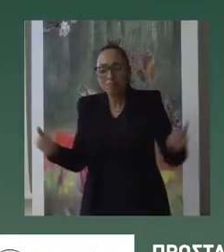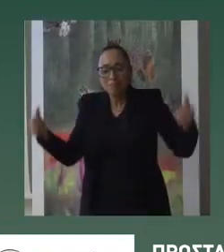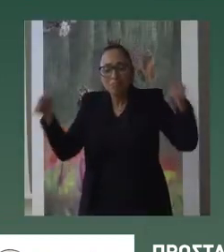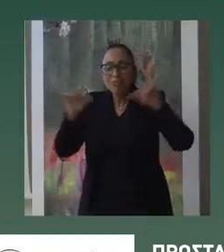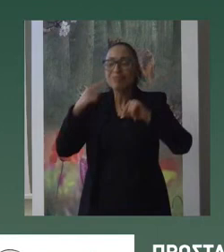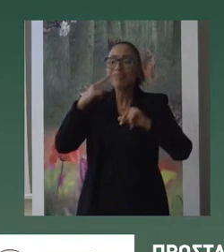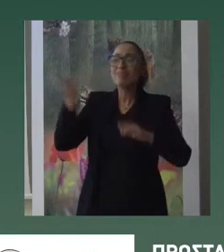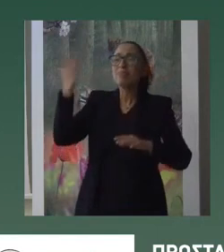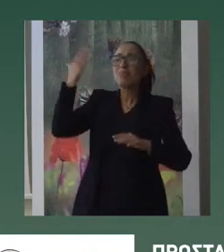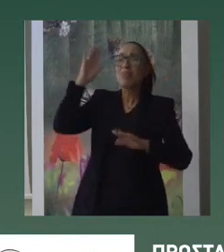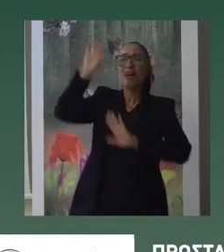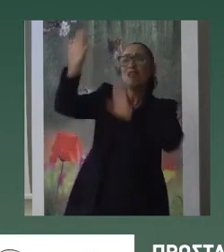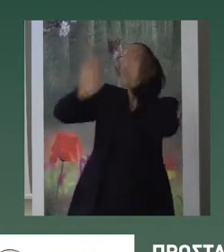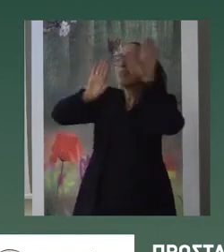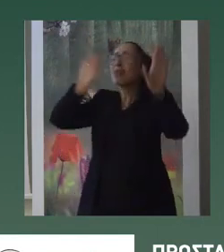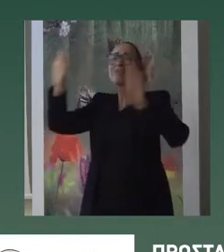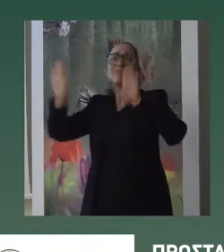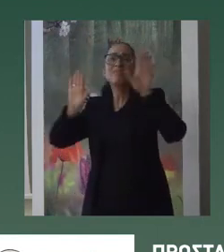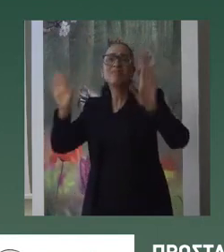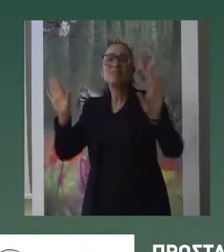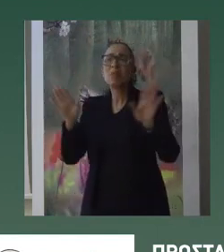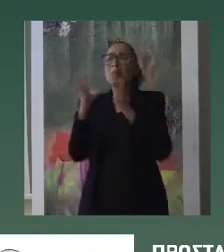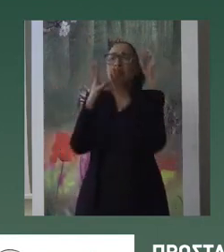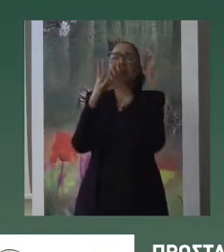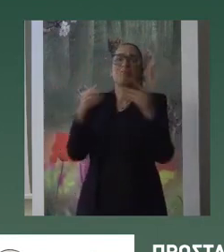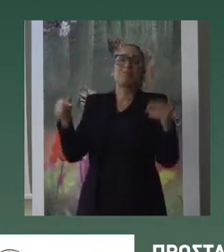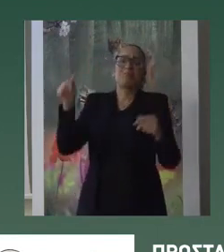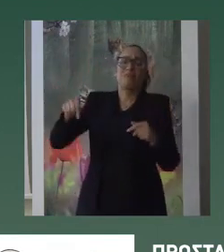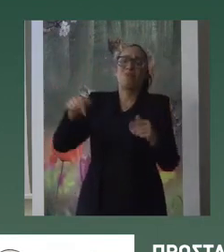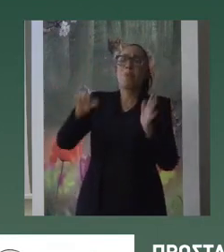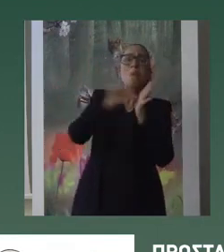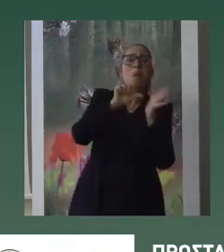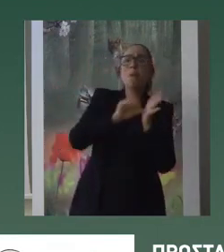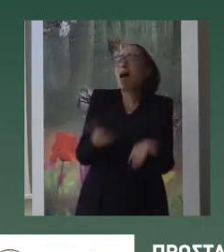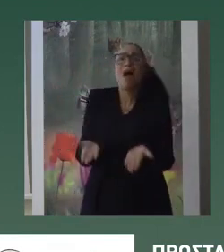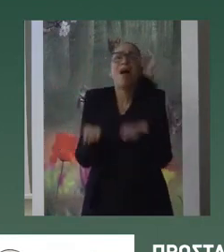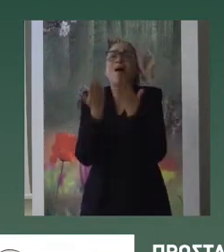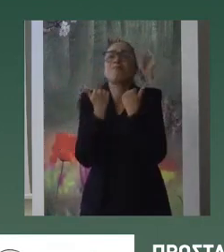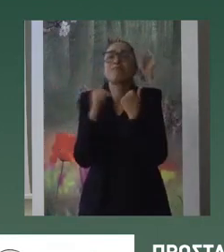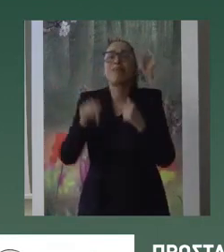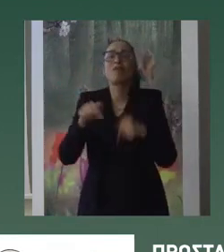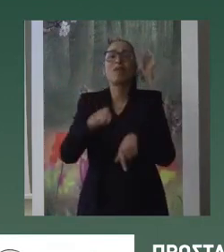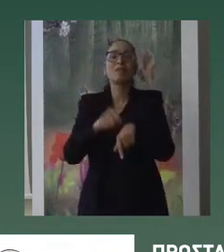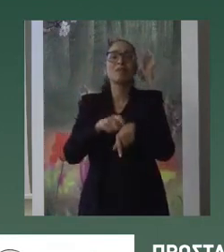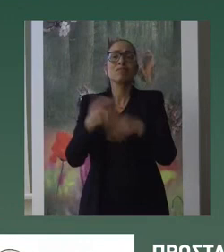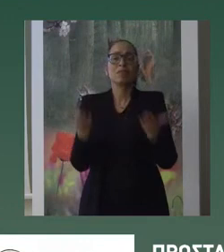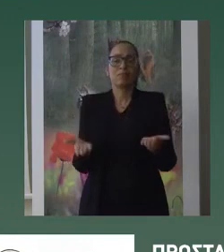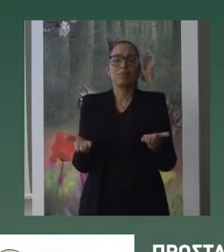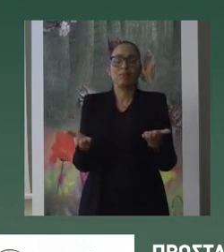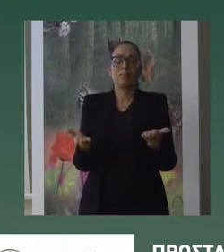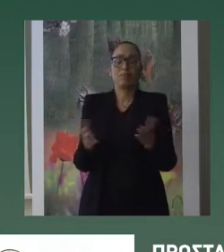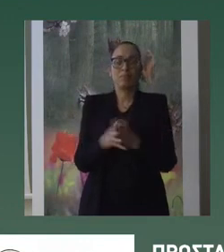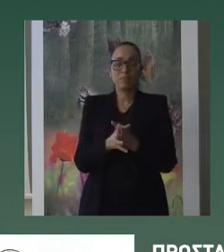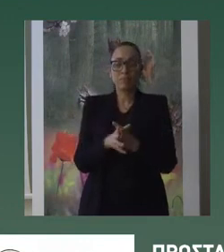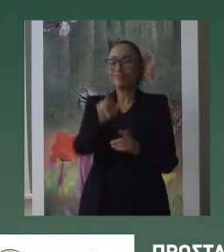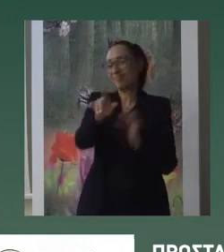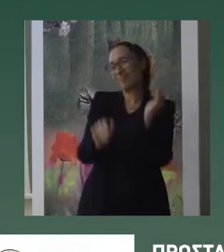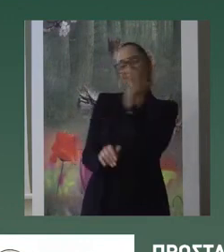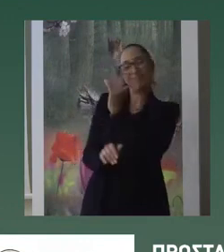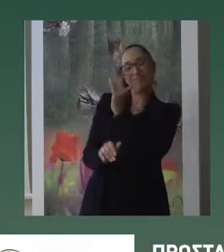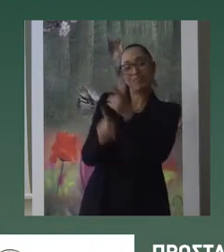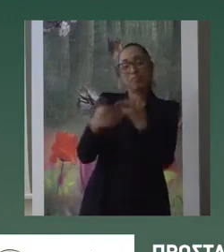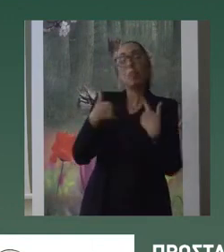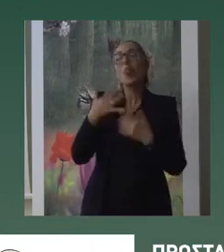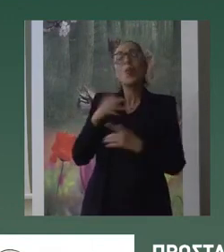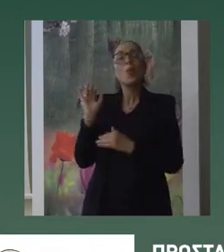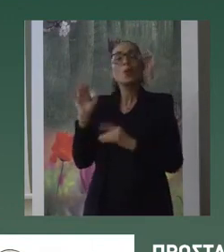γειτονιάς που λίγο πολύ έχει χαθεί σε πολλές περιοχές μιας πόλης, πολλών πόλεων μόνο, μάλλον. Θέλατε κάτι, ναι. Ναι,